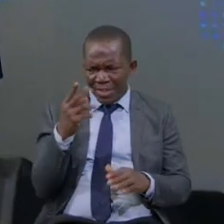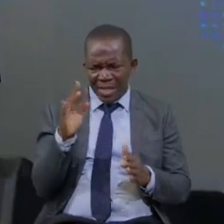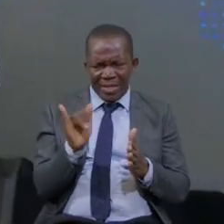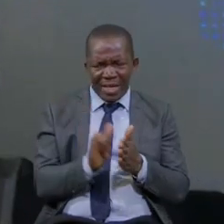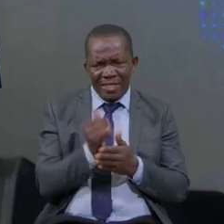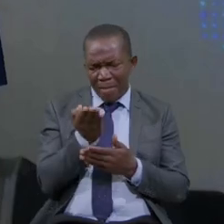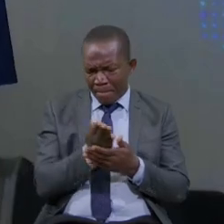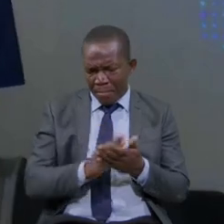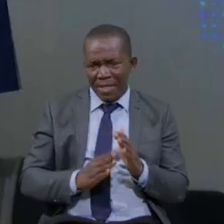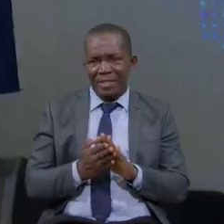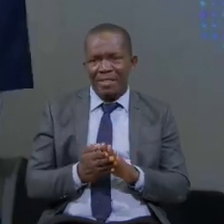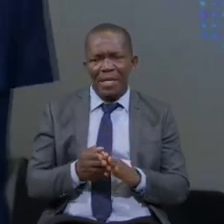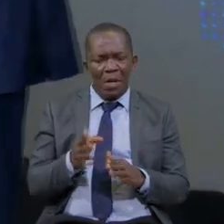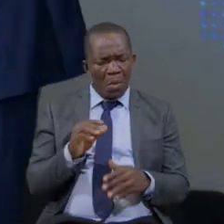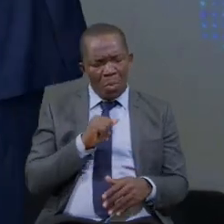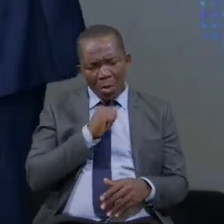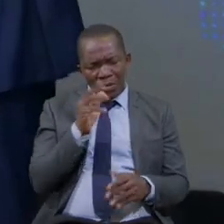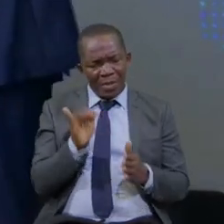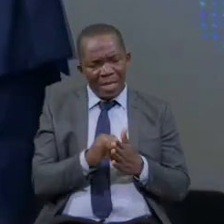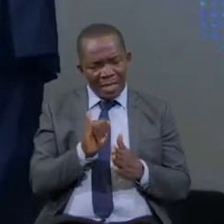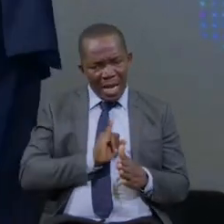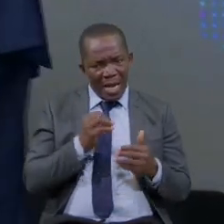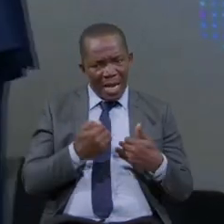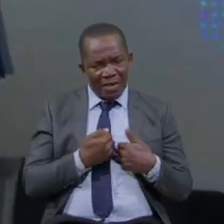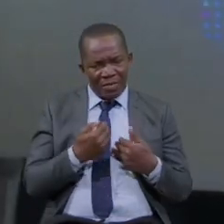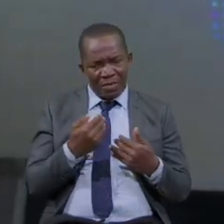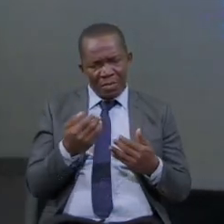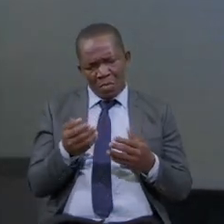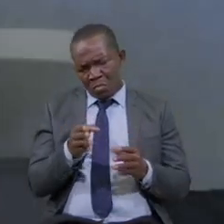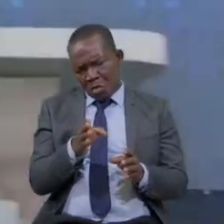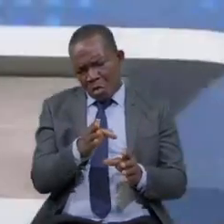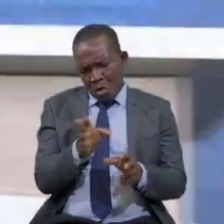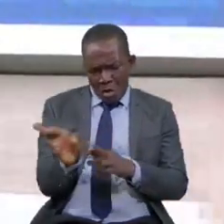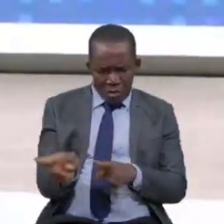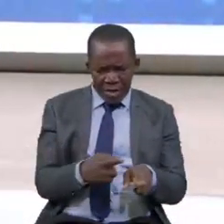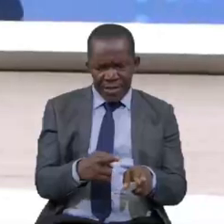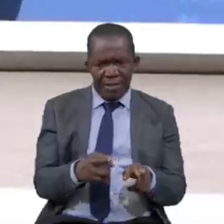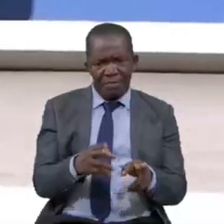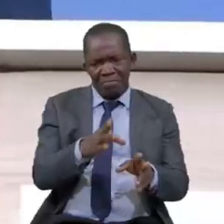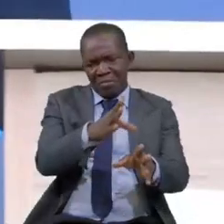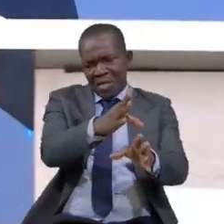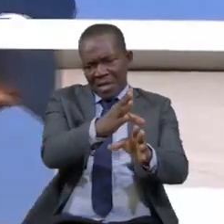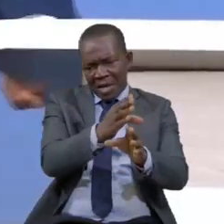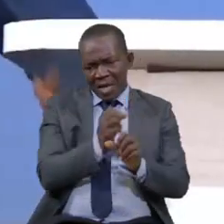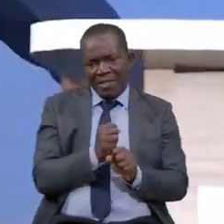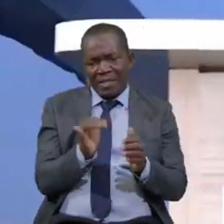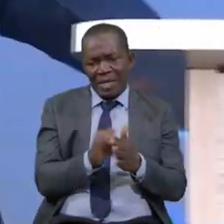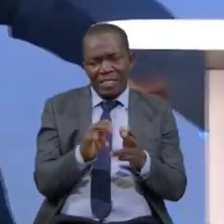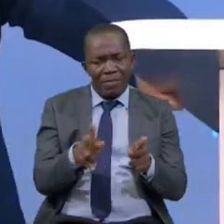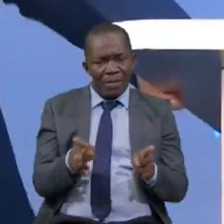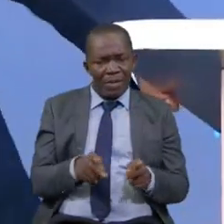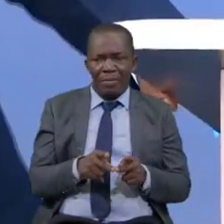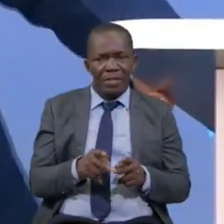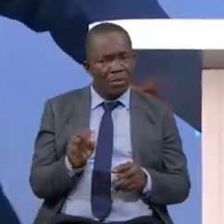déjà atteint la perfection. Il ne parle pas du salut initial, il l'a déjà eu.